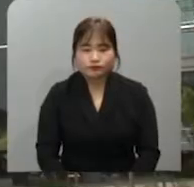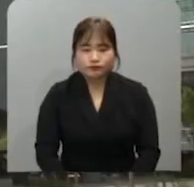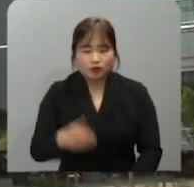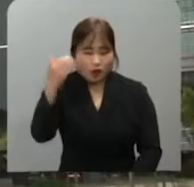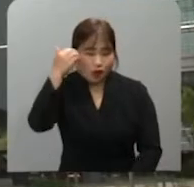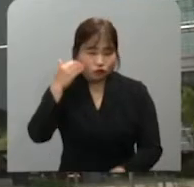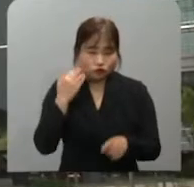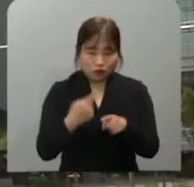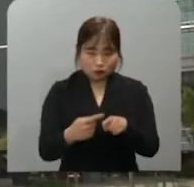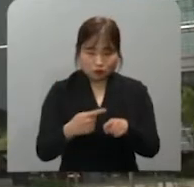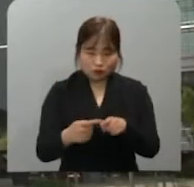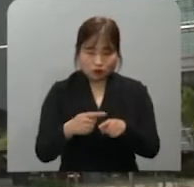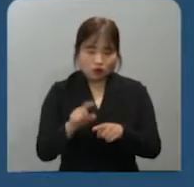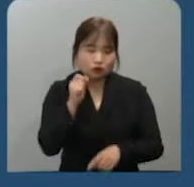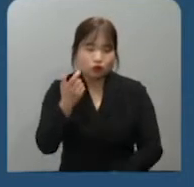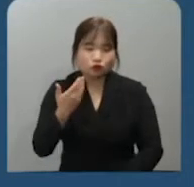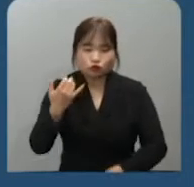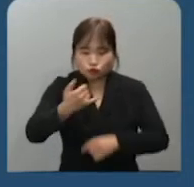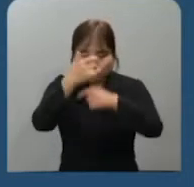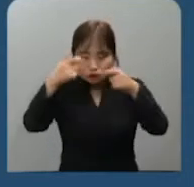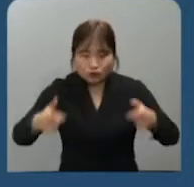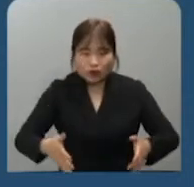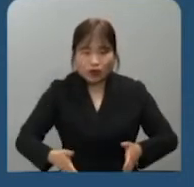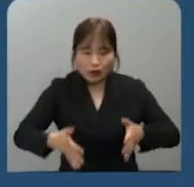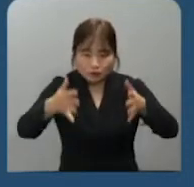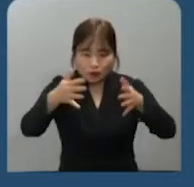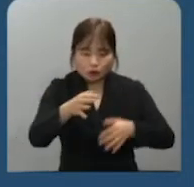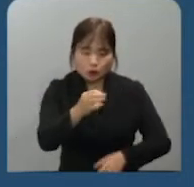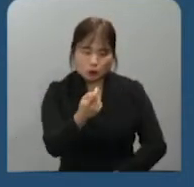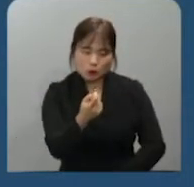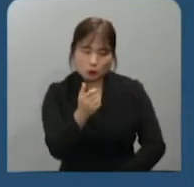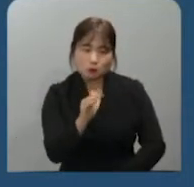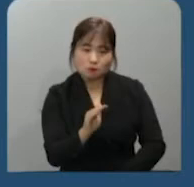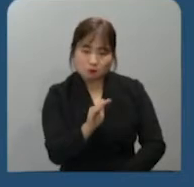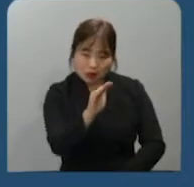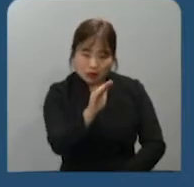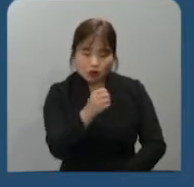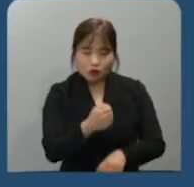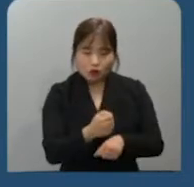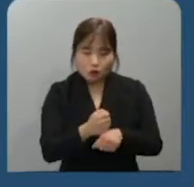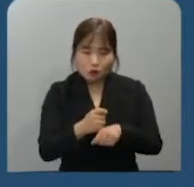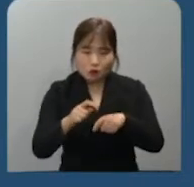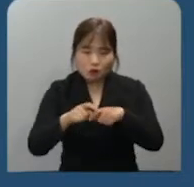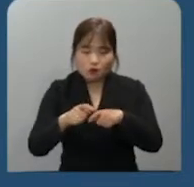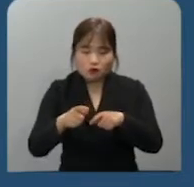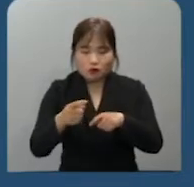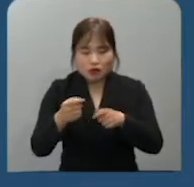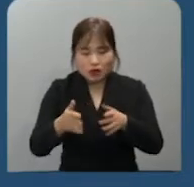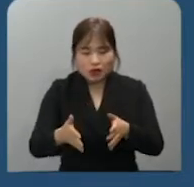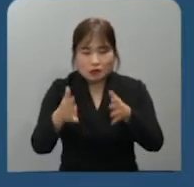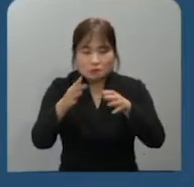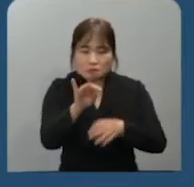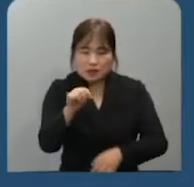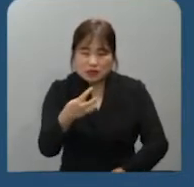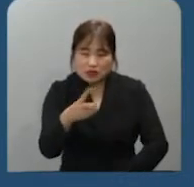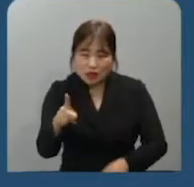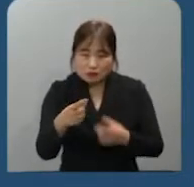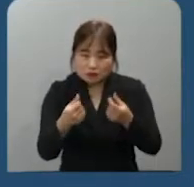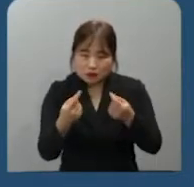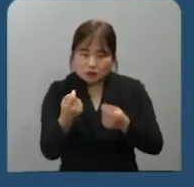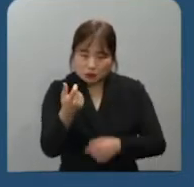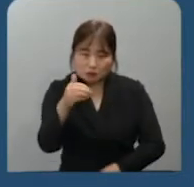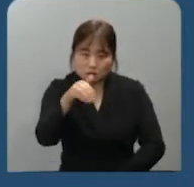한국감정원은 지난 달 충북 쩍 아파트 가격은 소폭 상승하고 열릴 주택가격은 하락했다고 밝혔습니다